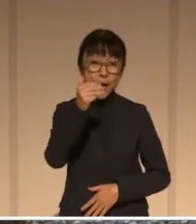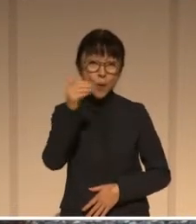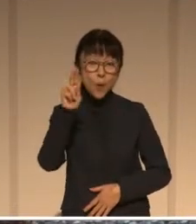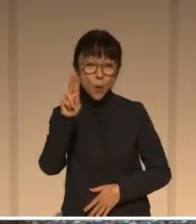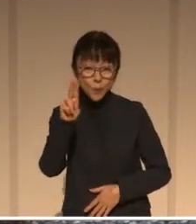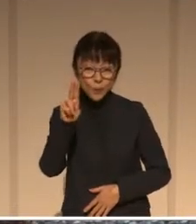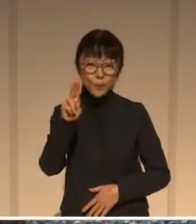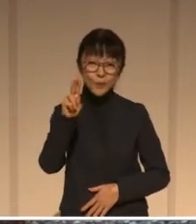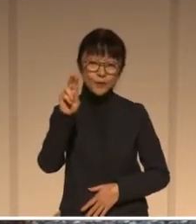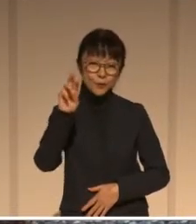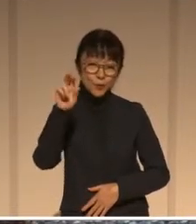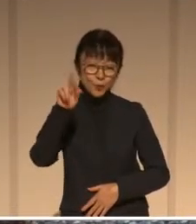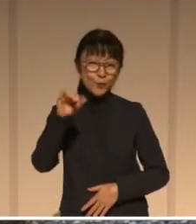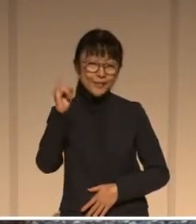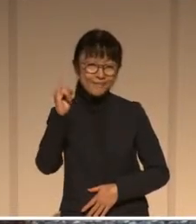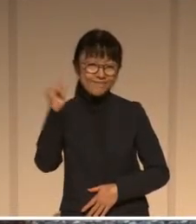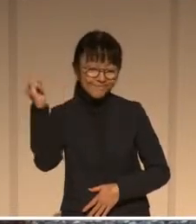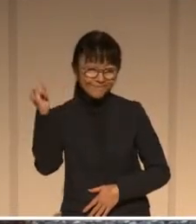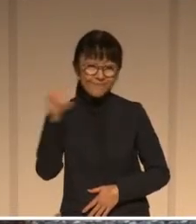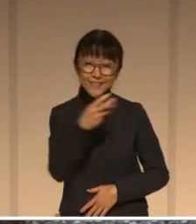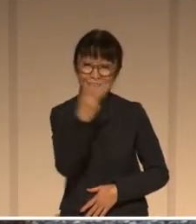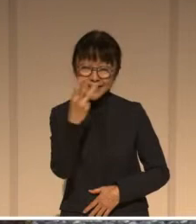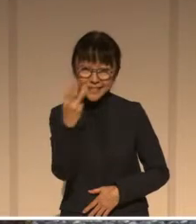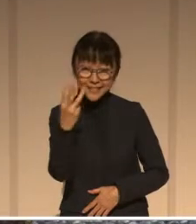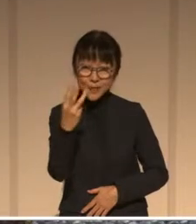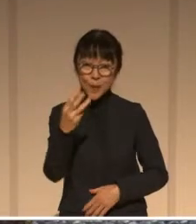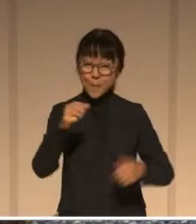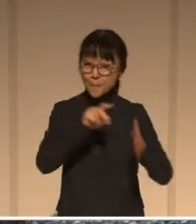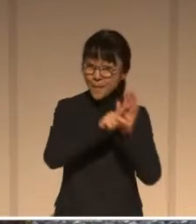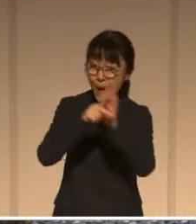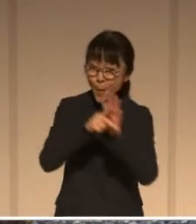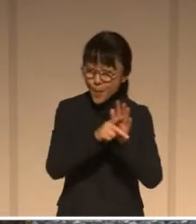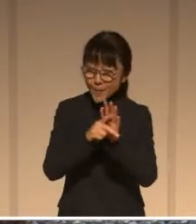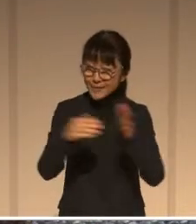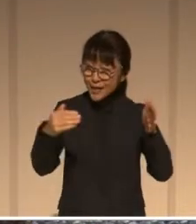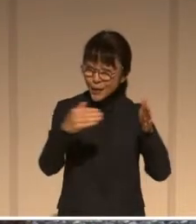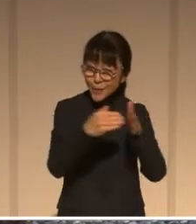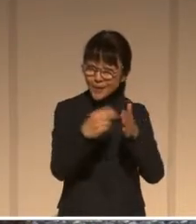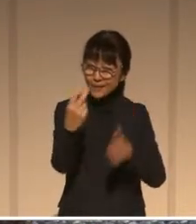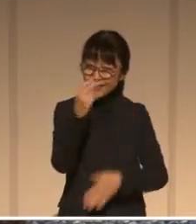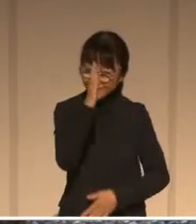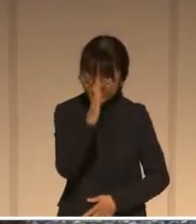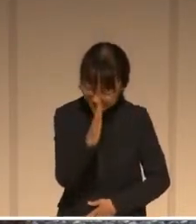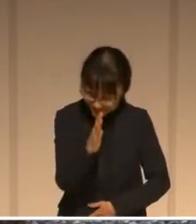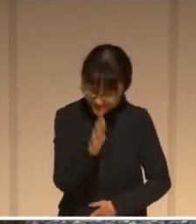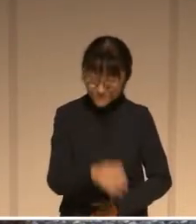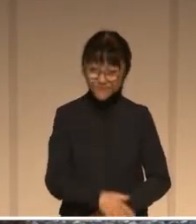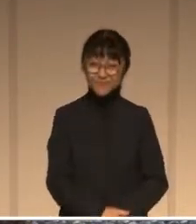のパフォーマンスの披露です皆様どうぞ最後までごゆっくりとお楽し覧ください